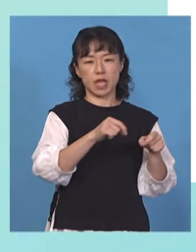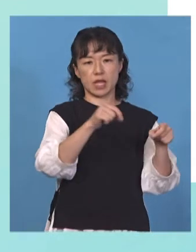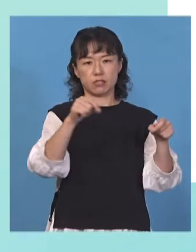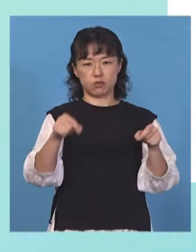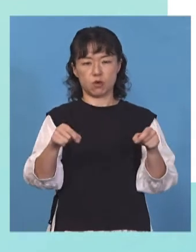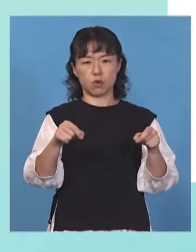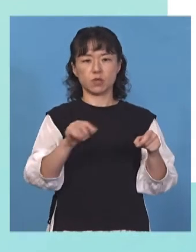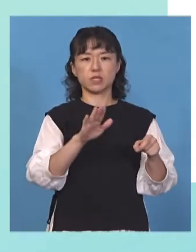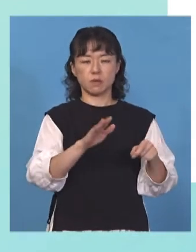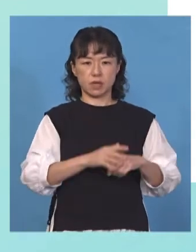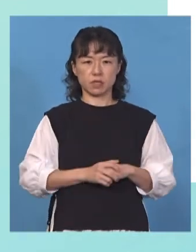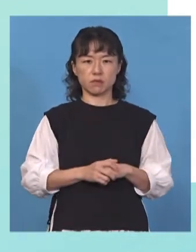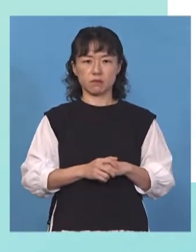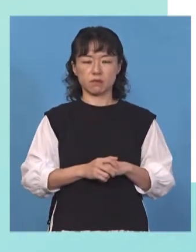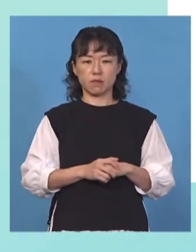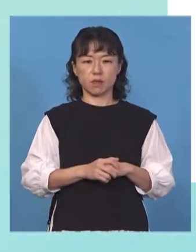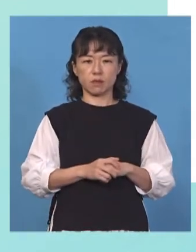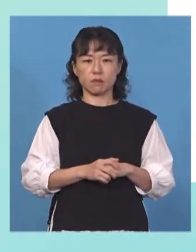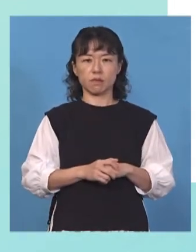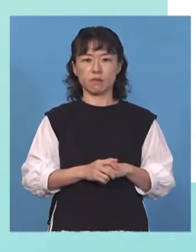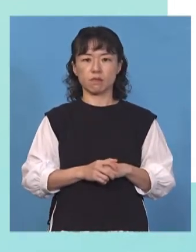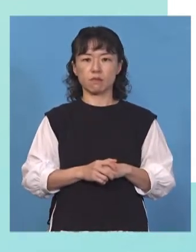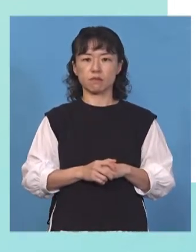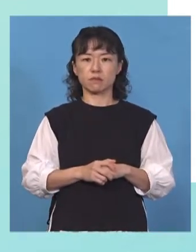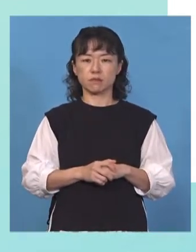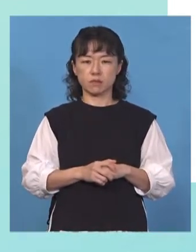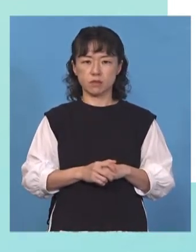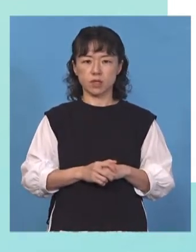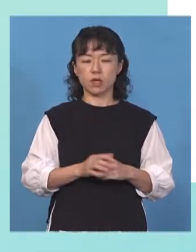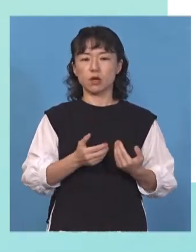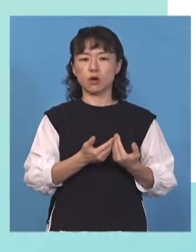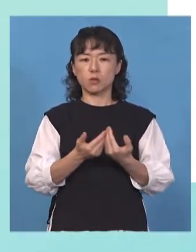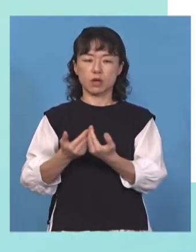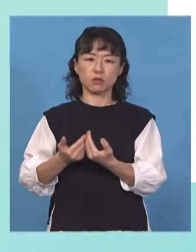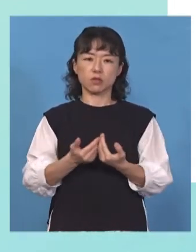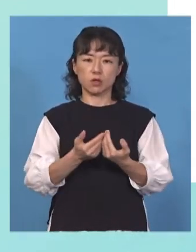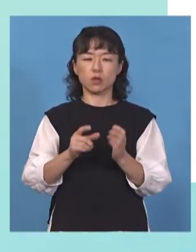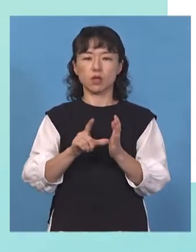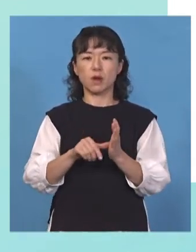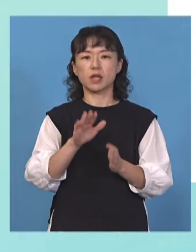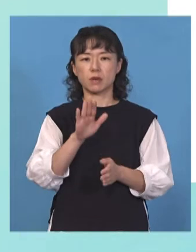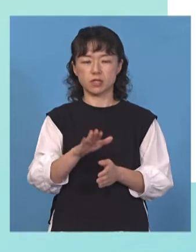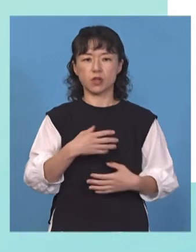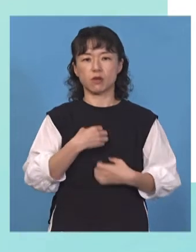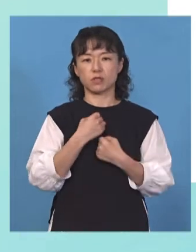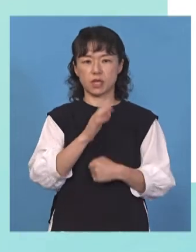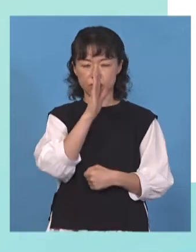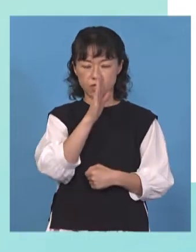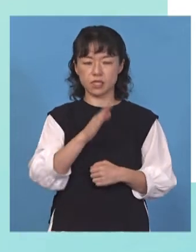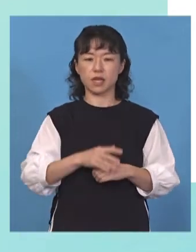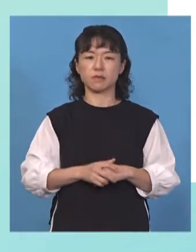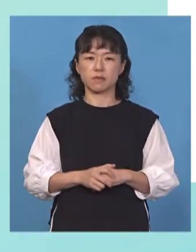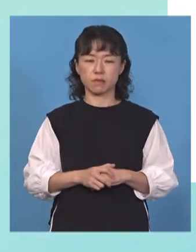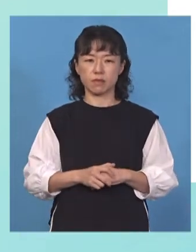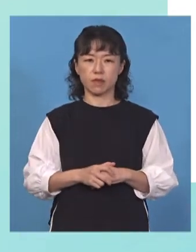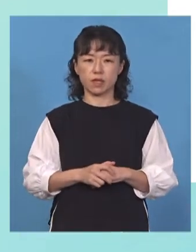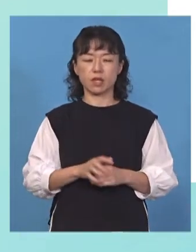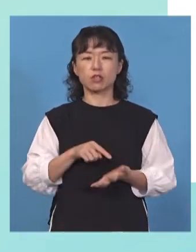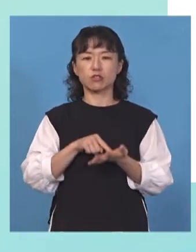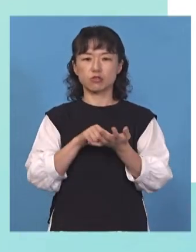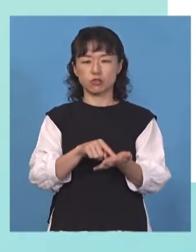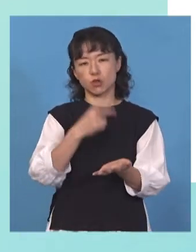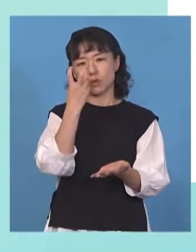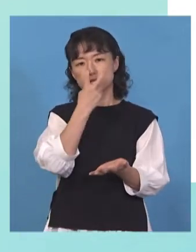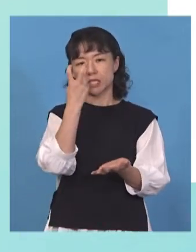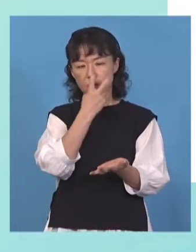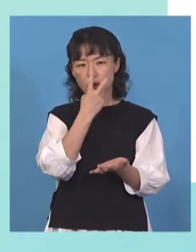。申し込み初日や月曜日、最終週は大変混雑が予想されます。入所審査は申し込み先着